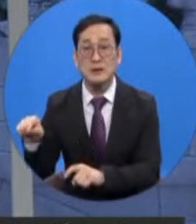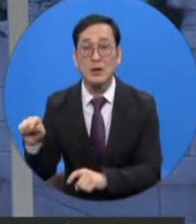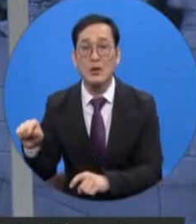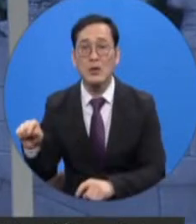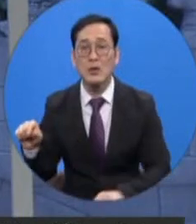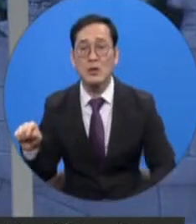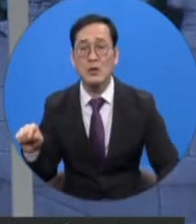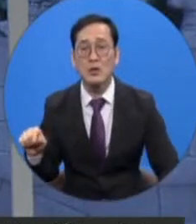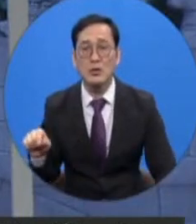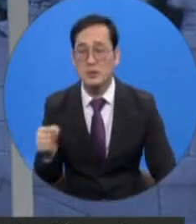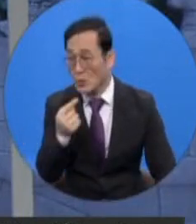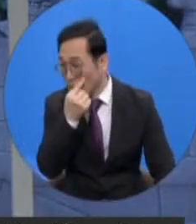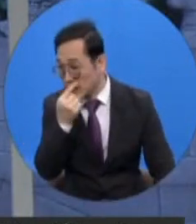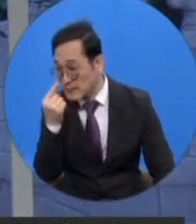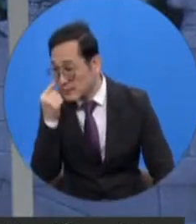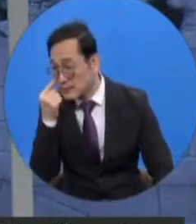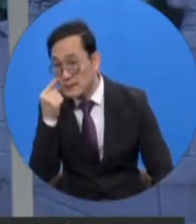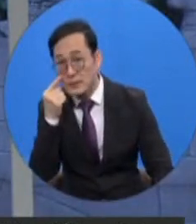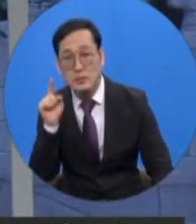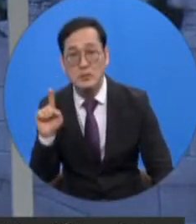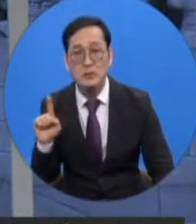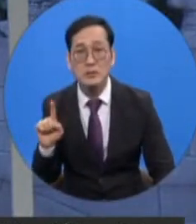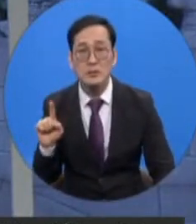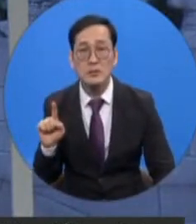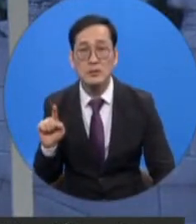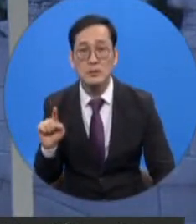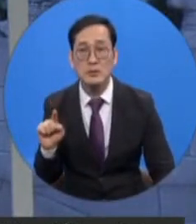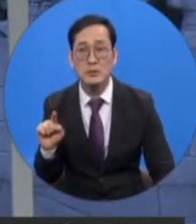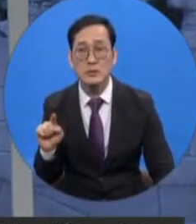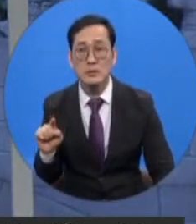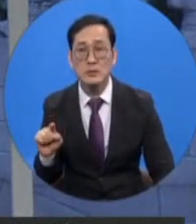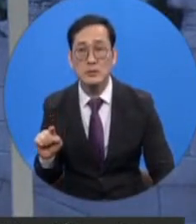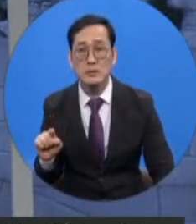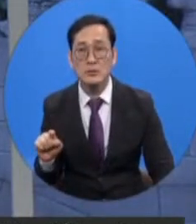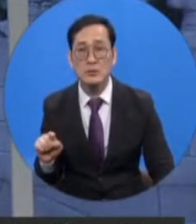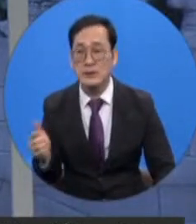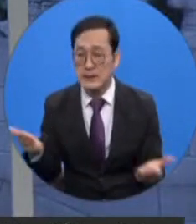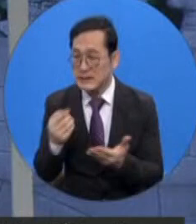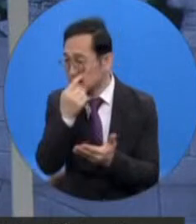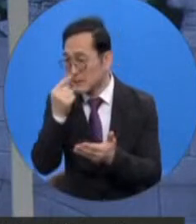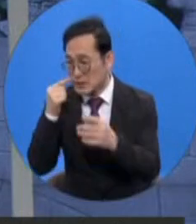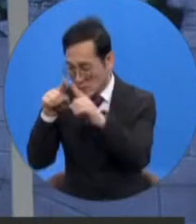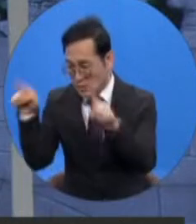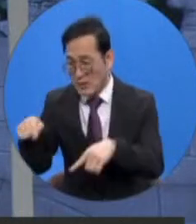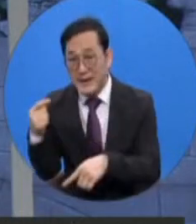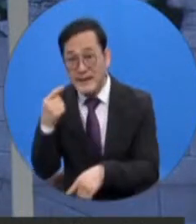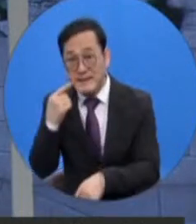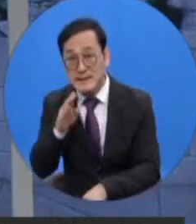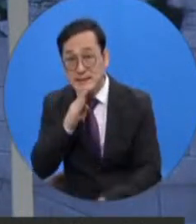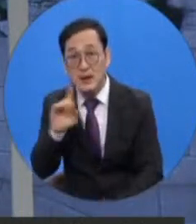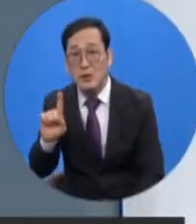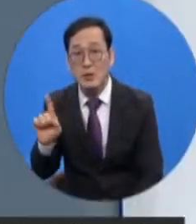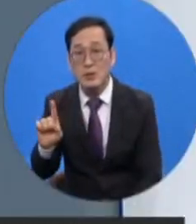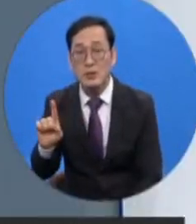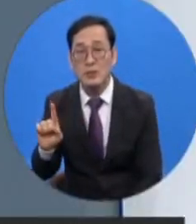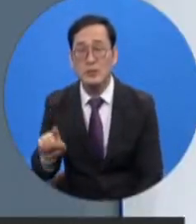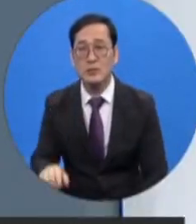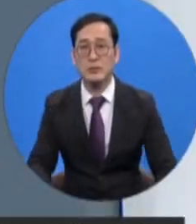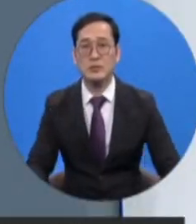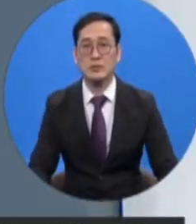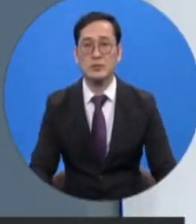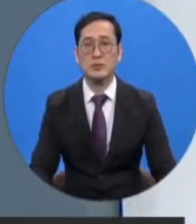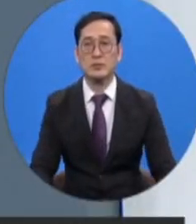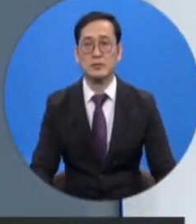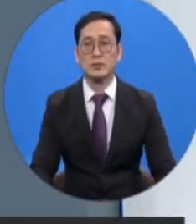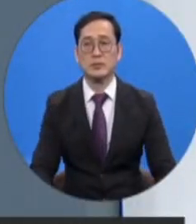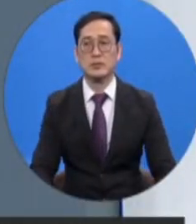확인 됐습니까? 재직 증명서 발급 받았습니까? 정상적으로 근무했던 거 맞습니까? 네, 이번 주에 사건의 발단이 커지게 됐던